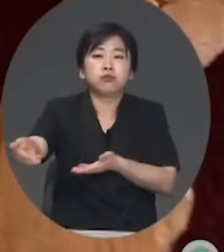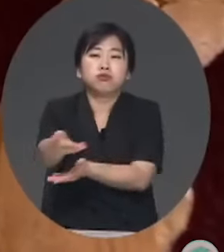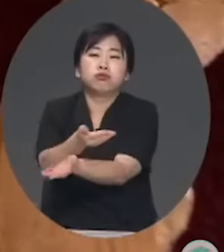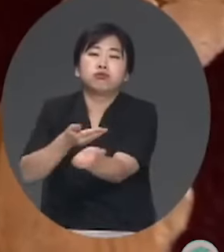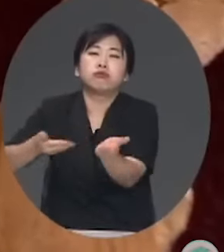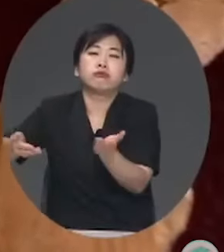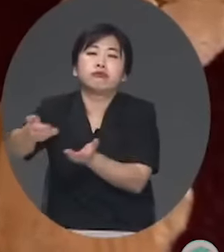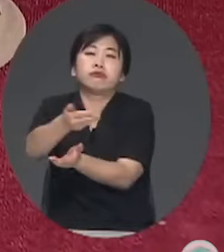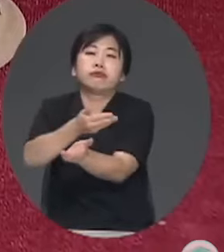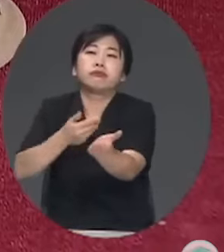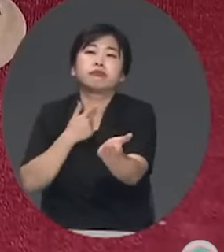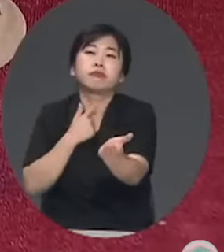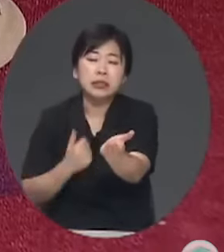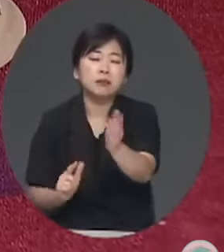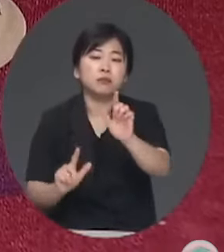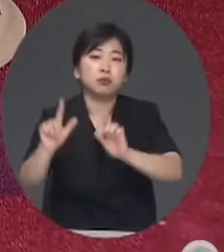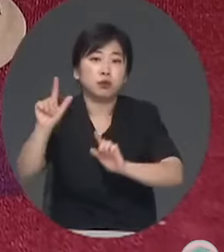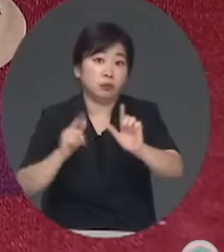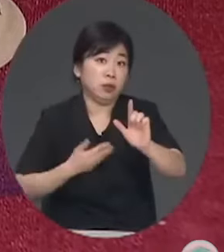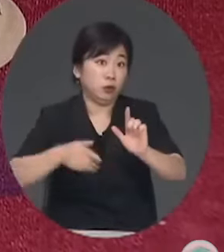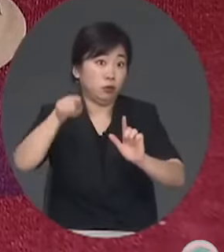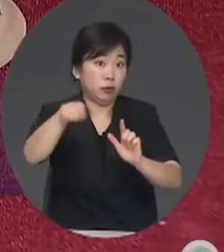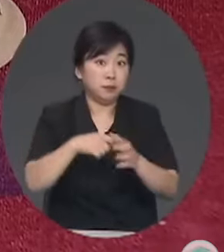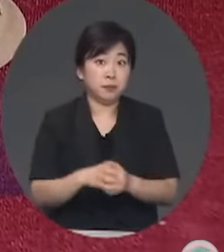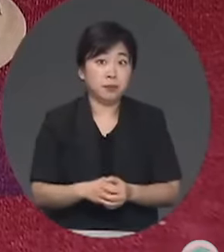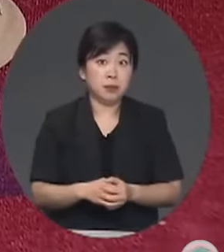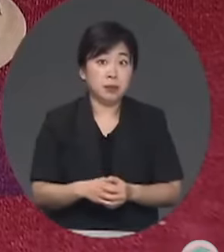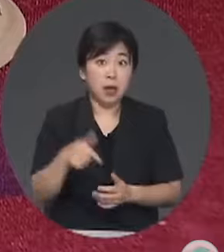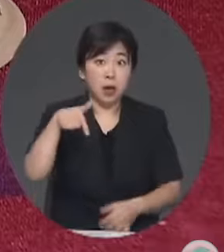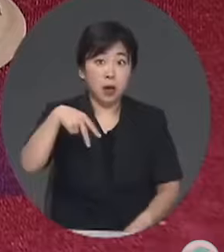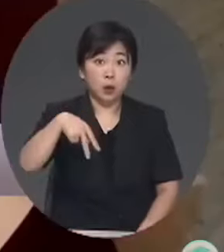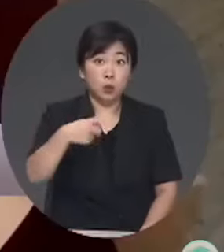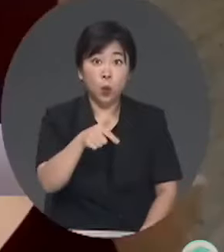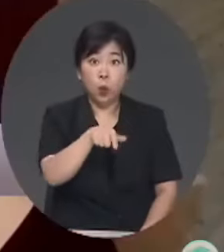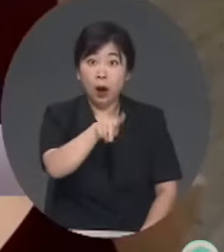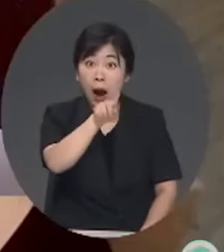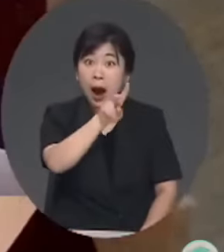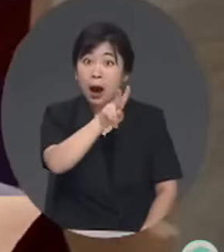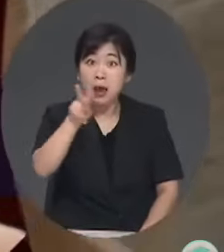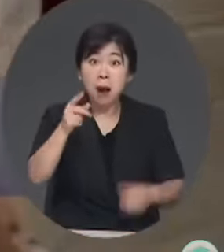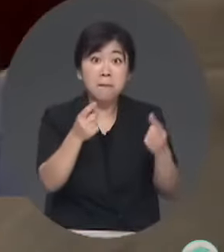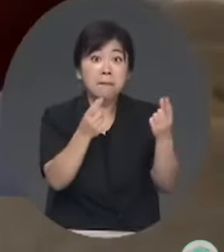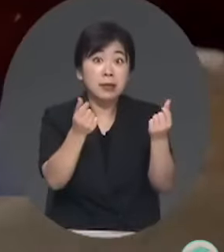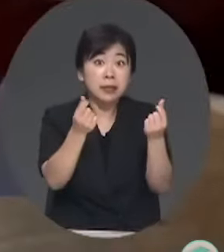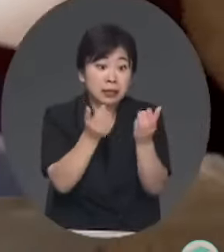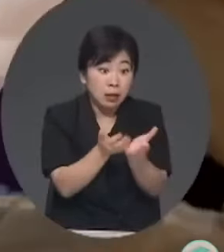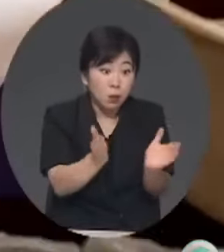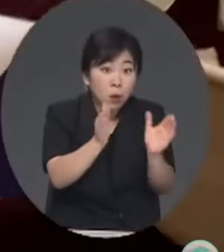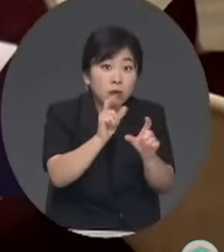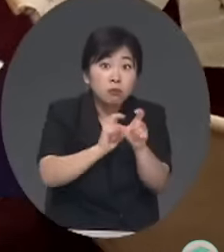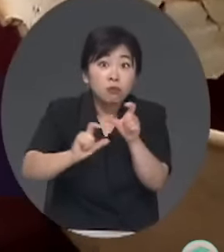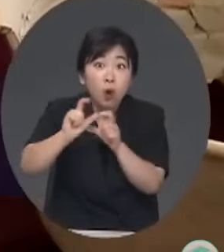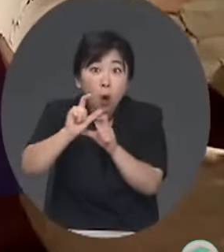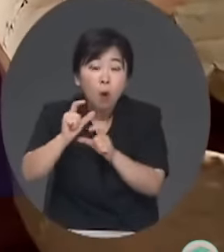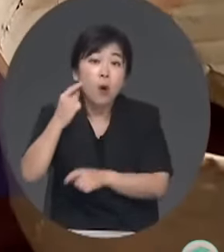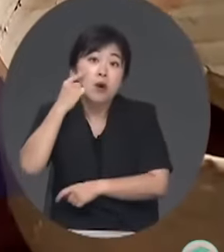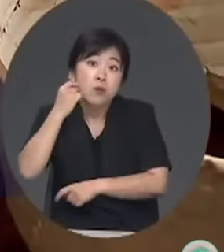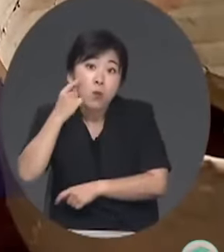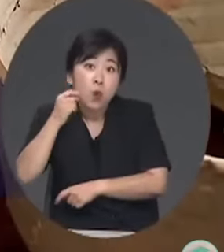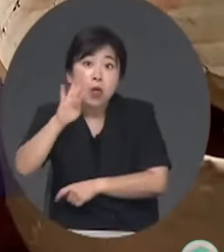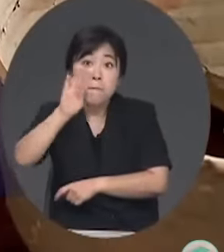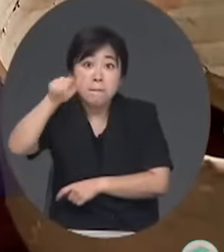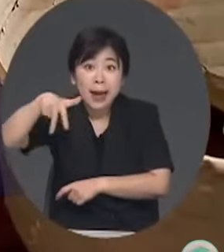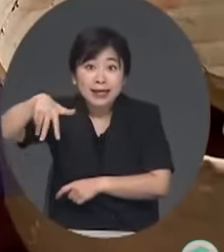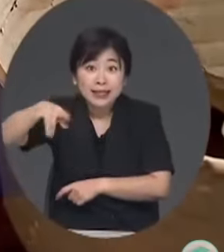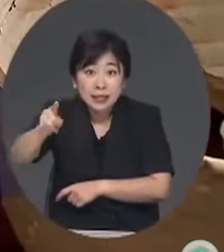합니다. 전형적인 소가야 토기가 이갈 유물이 출토되었고 그것과 함께 외래계 유물들이 공반 출토가